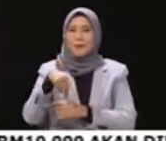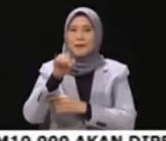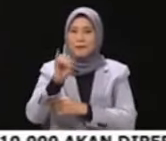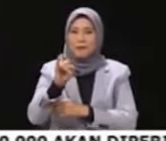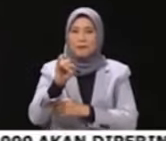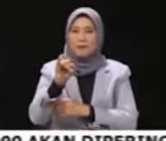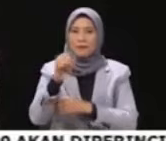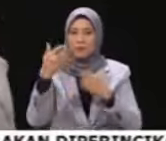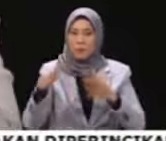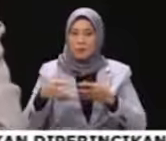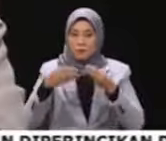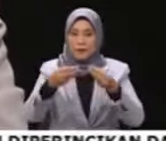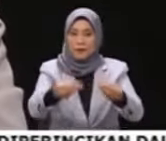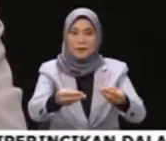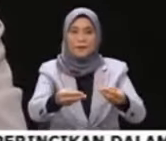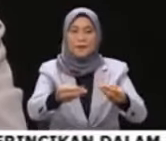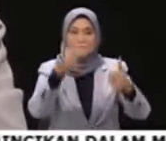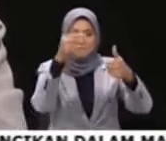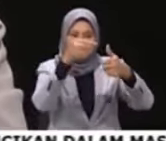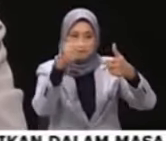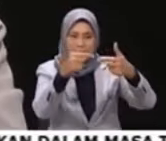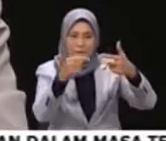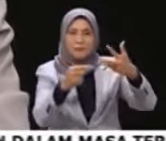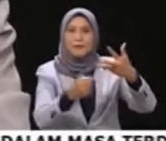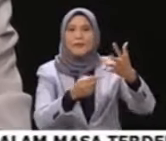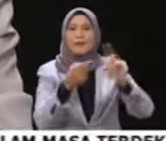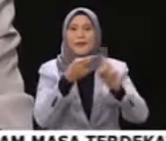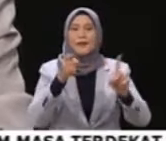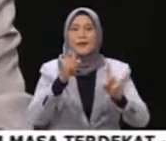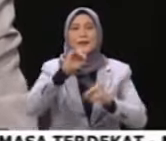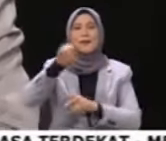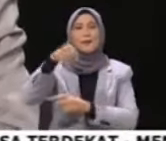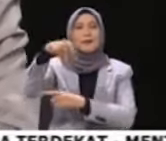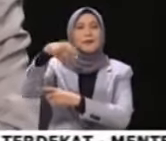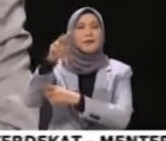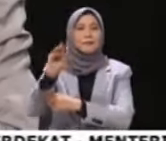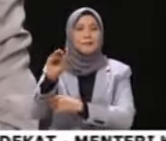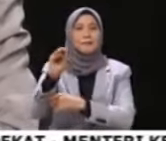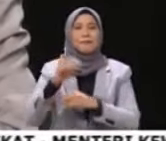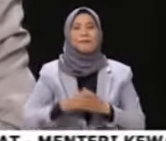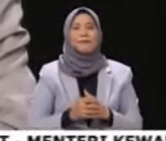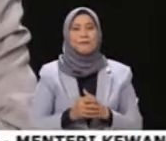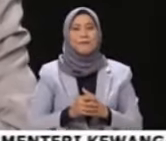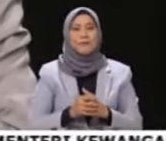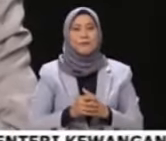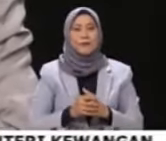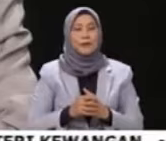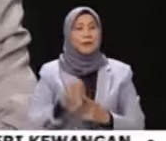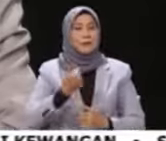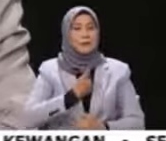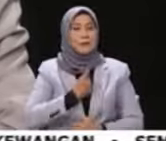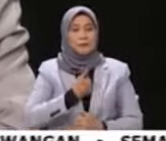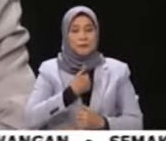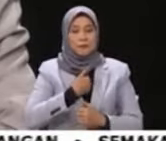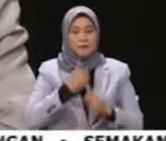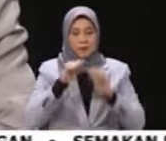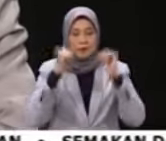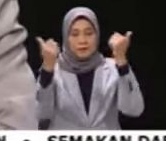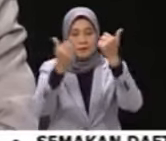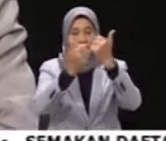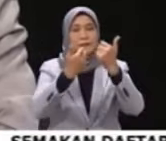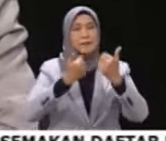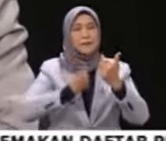yang telah pun kita berikan kepada Jabatan Perdana Menteri. Satu lagi ialah yang saya sendiri di bawah agensi